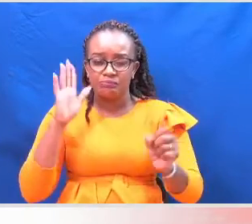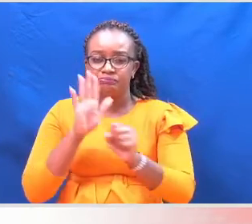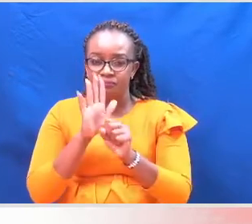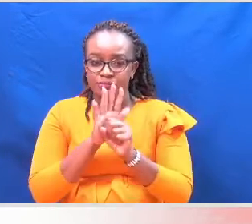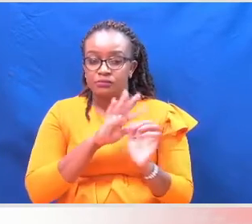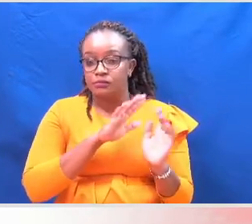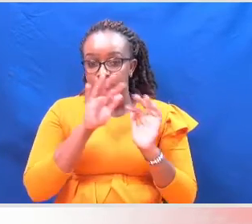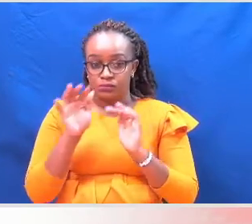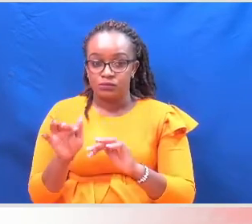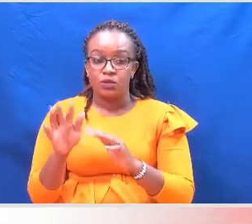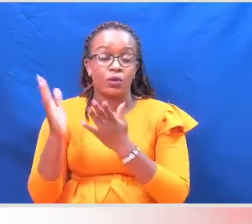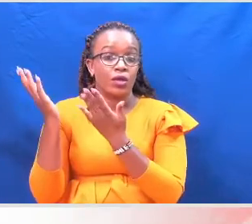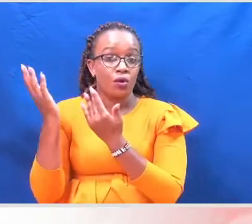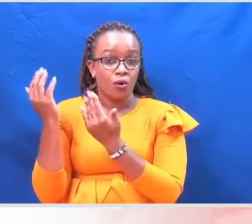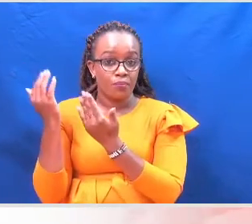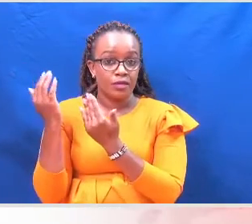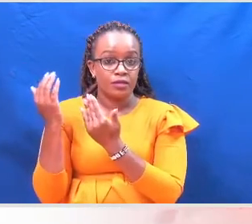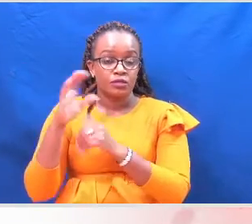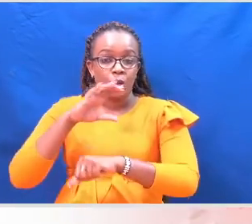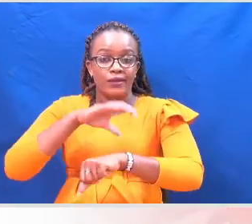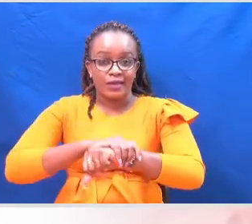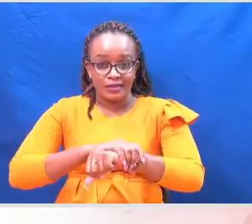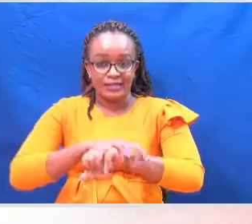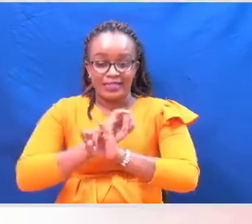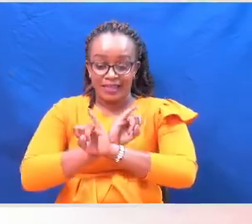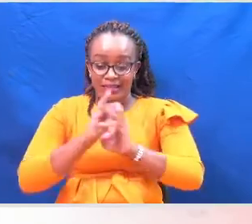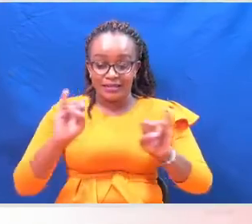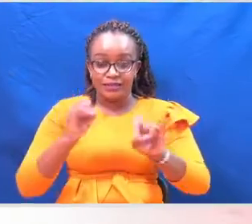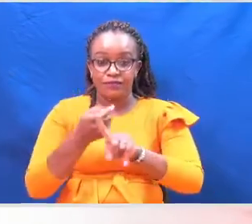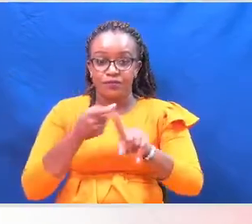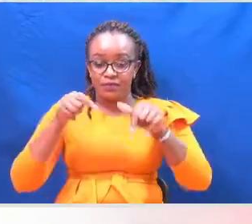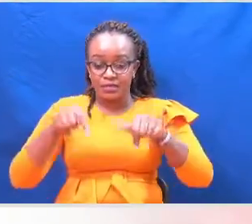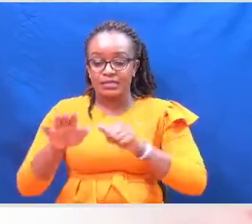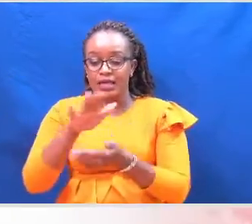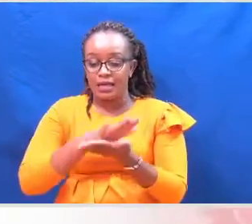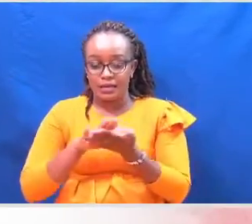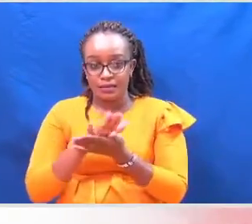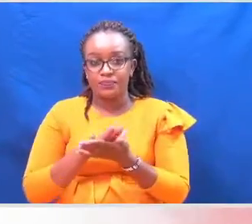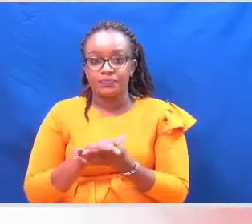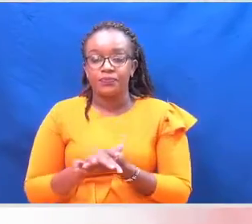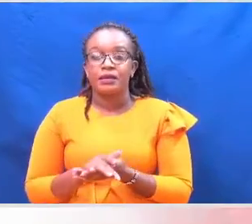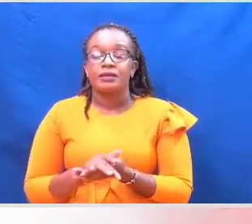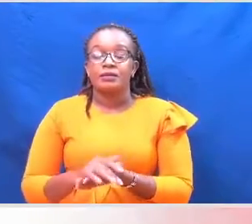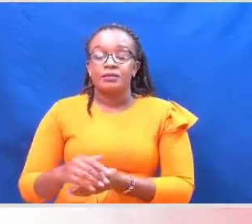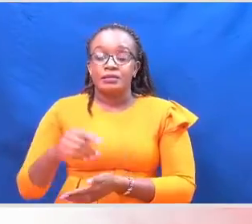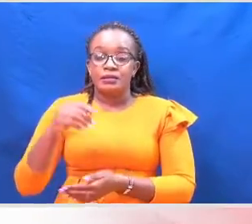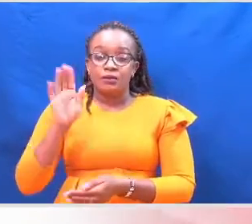we are hoping to get the cream from these divisions. Wanjiku anasema mumewe alimuacha